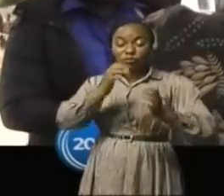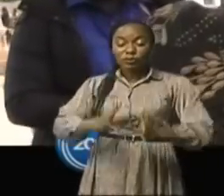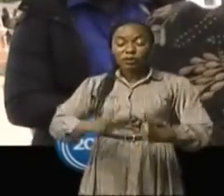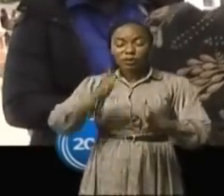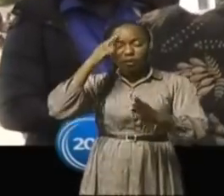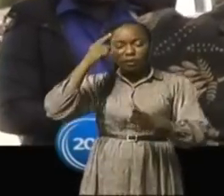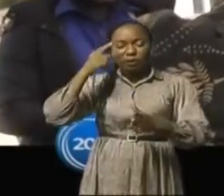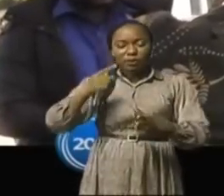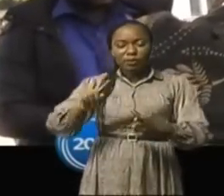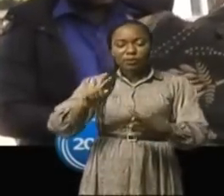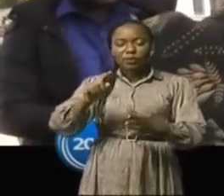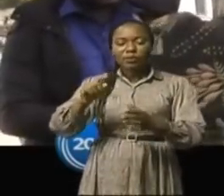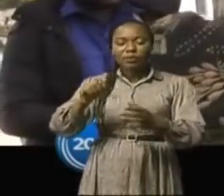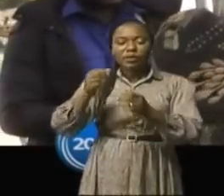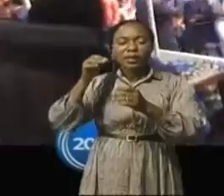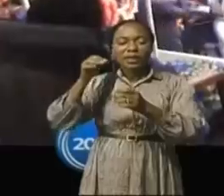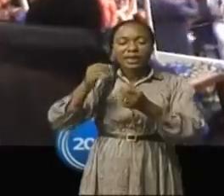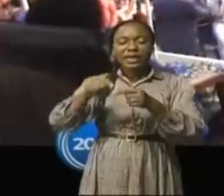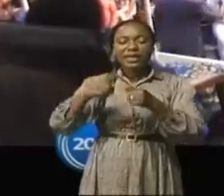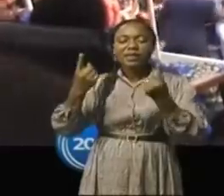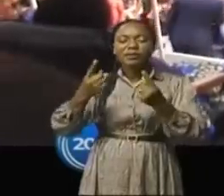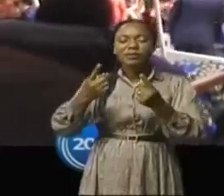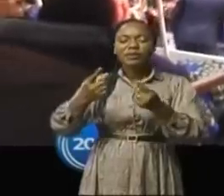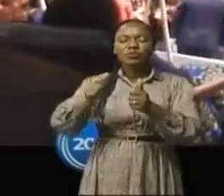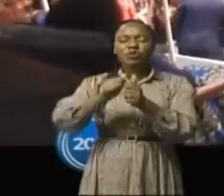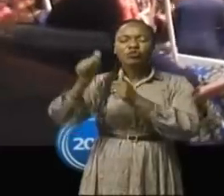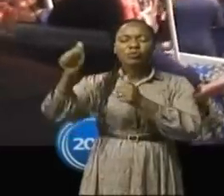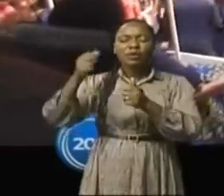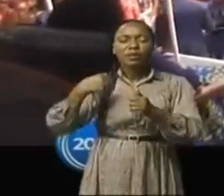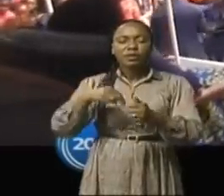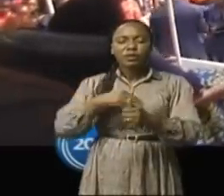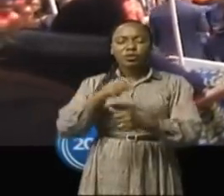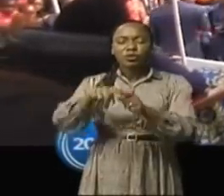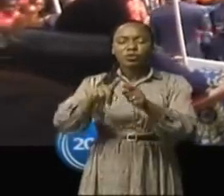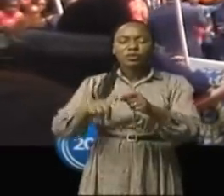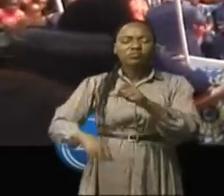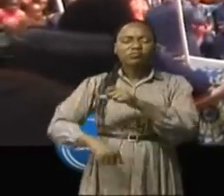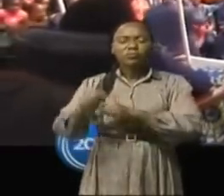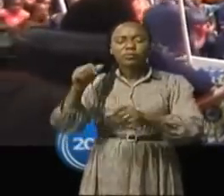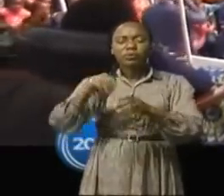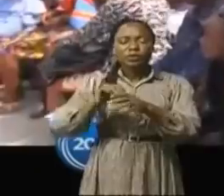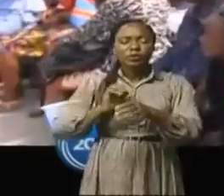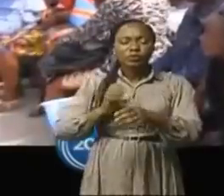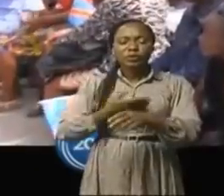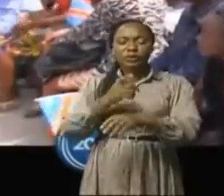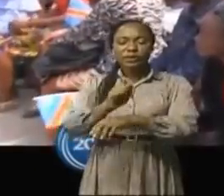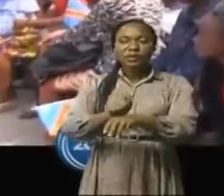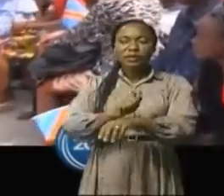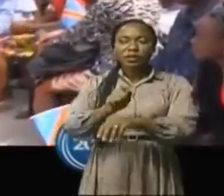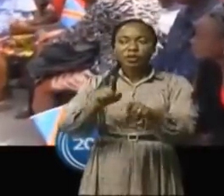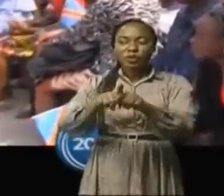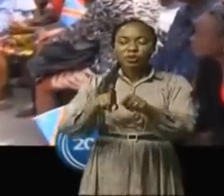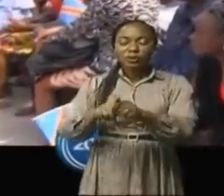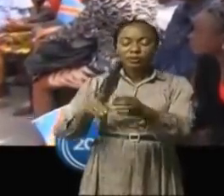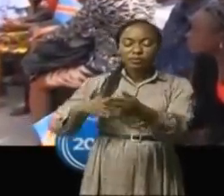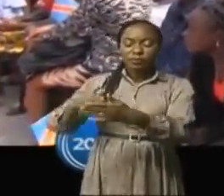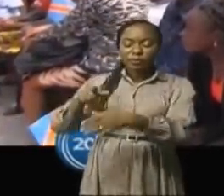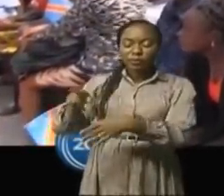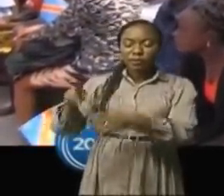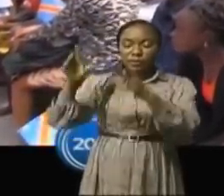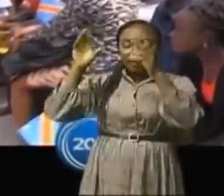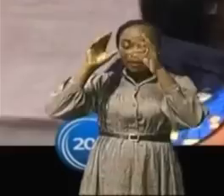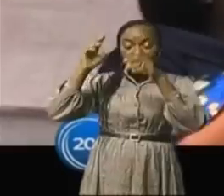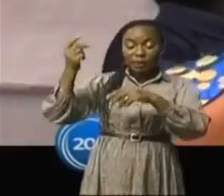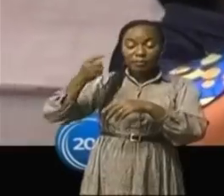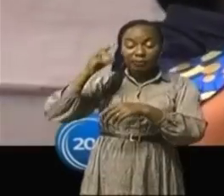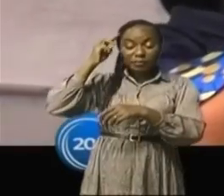que l'ennemi soit mis dehors, que l'ennemi soit dégagé de notre territoire. De son côté, la ministre près le président